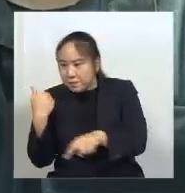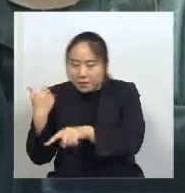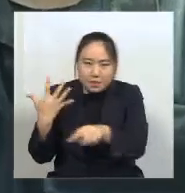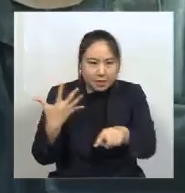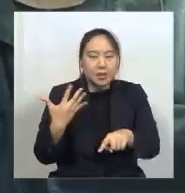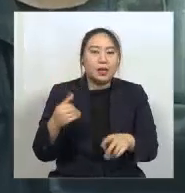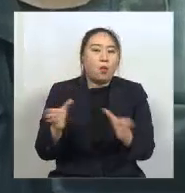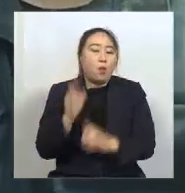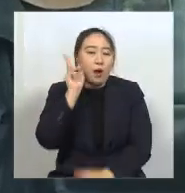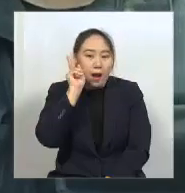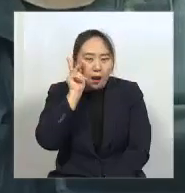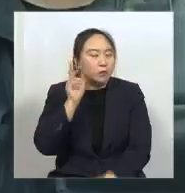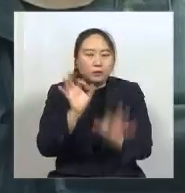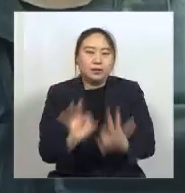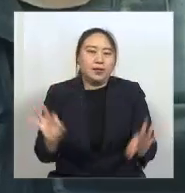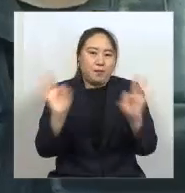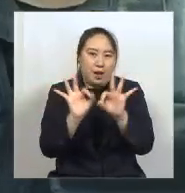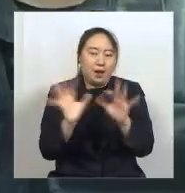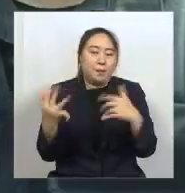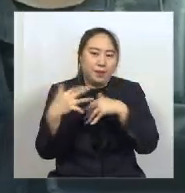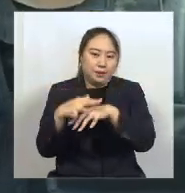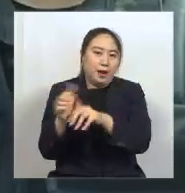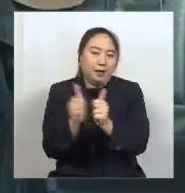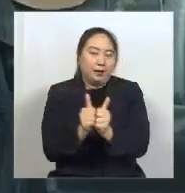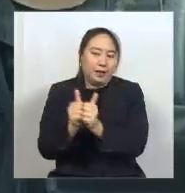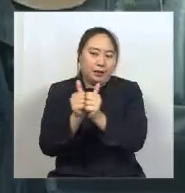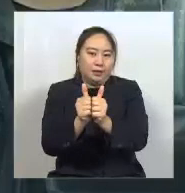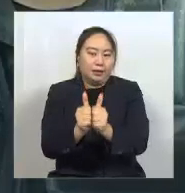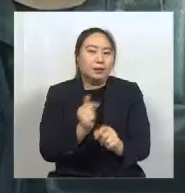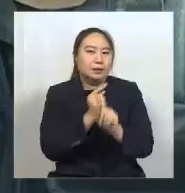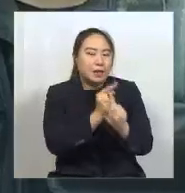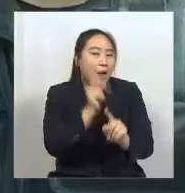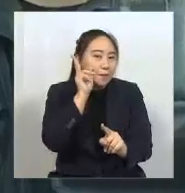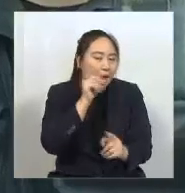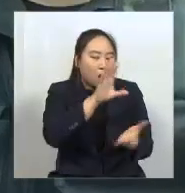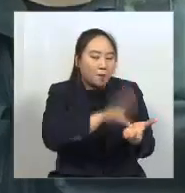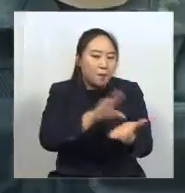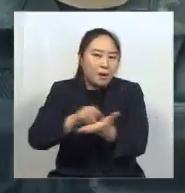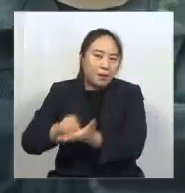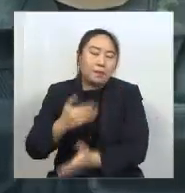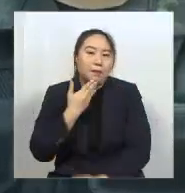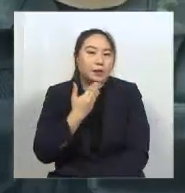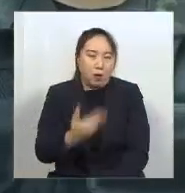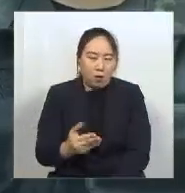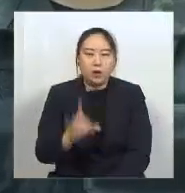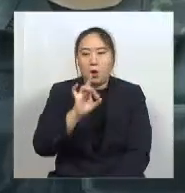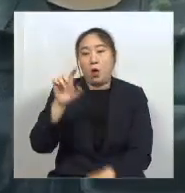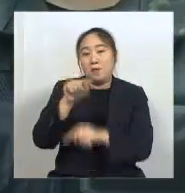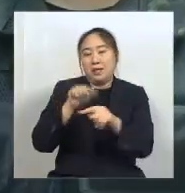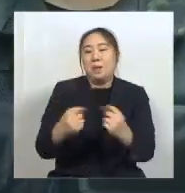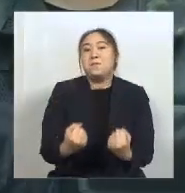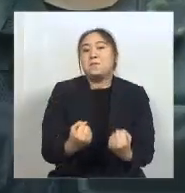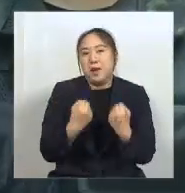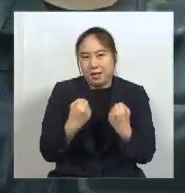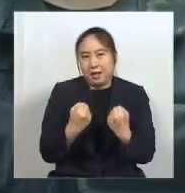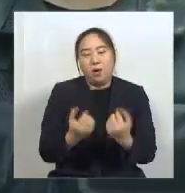นะครับโดยเฉพาะหน่วยข่าวนะครับเราได้ประสานงานอย่างใกล้ชิดติดตามสถานการณ์ข่าวสารอยู่ตลอดเวลาครับมั่นใจ 100% ครับว่าการประชุมครั้ง